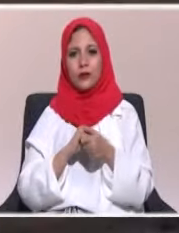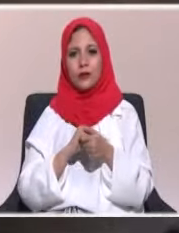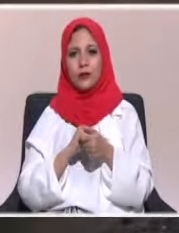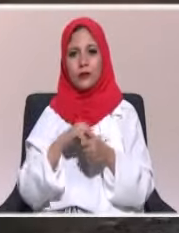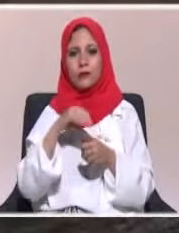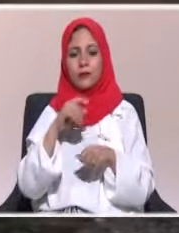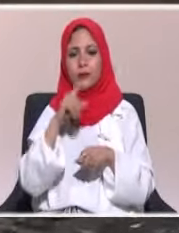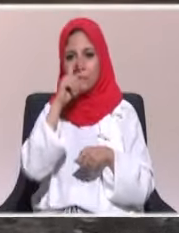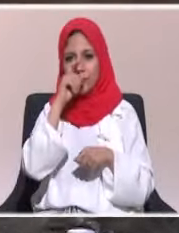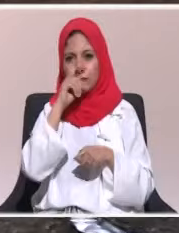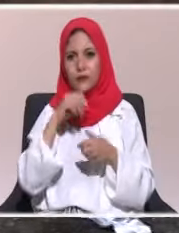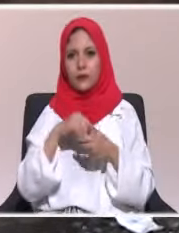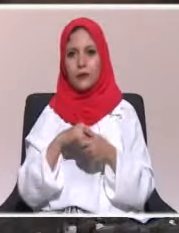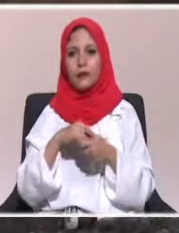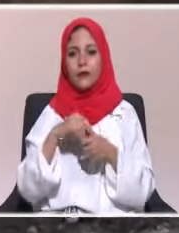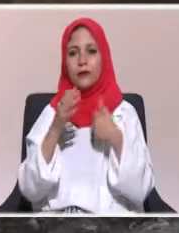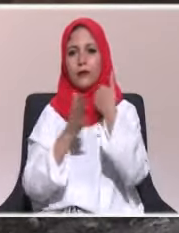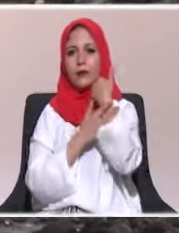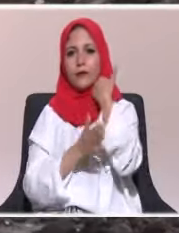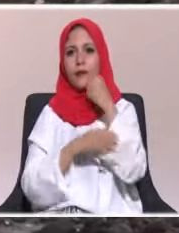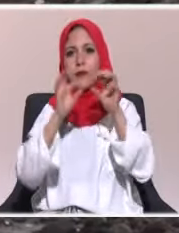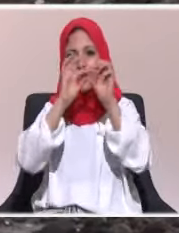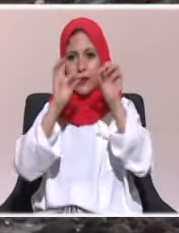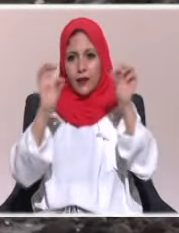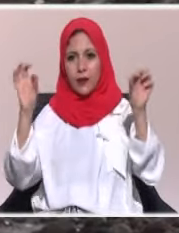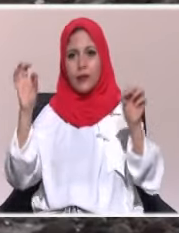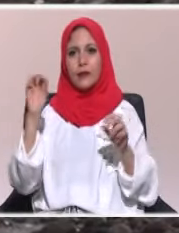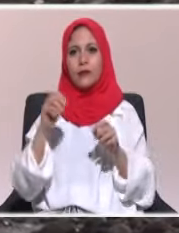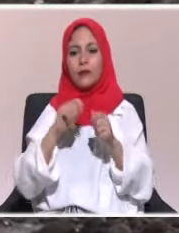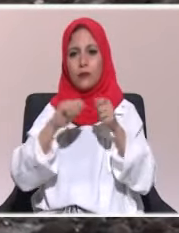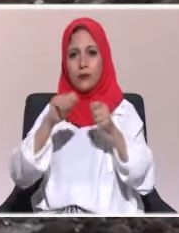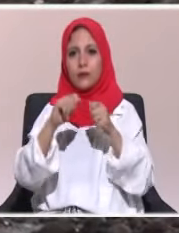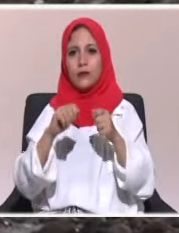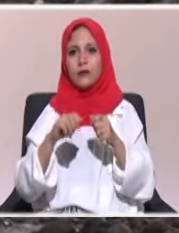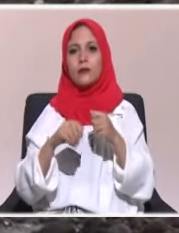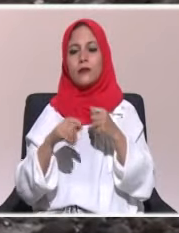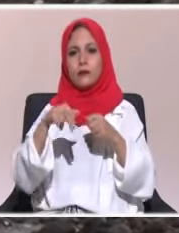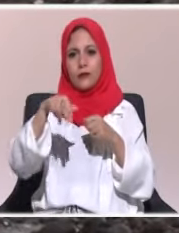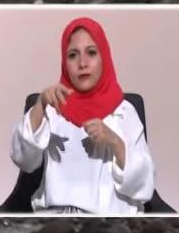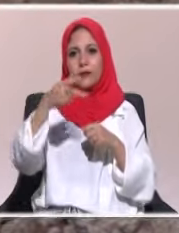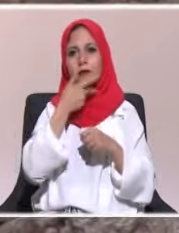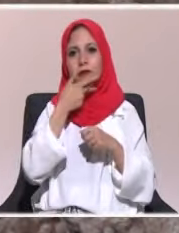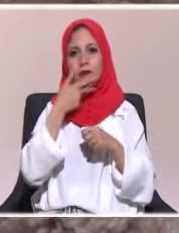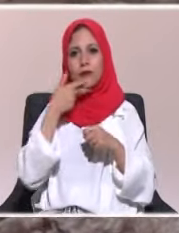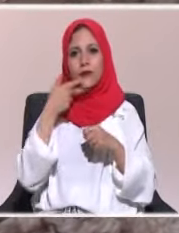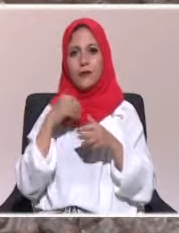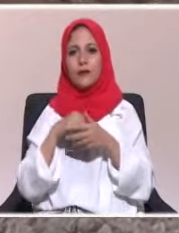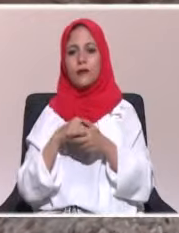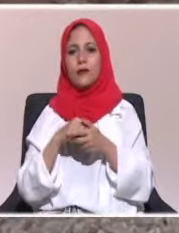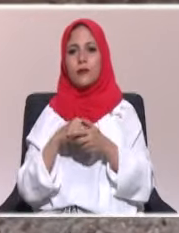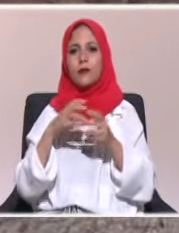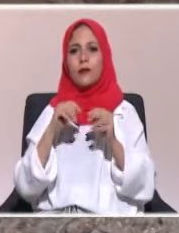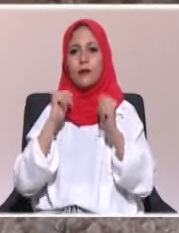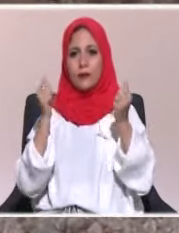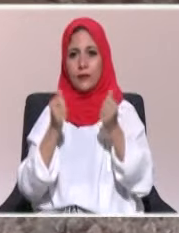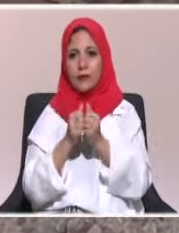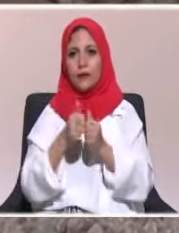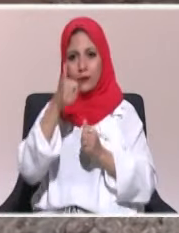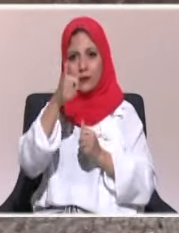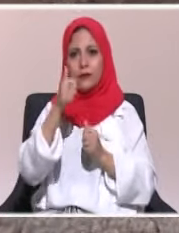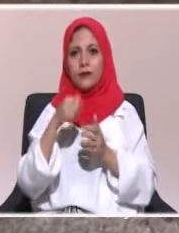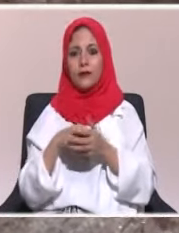زفتة. فأعمال حفر الغاز الطبيعي تسير على قدم وساق، فضمن مبادرة حياة كريمة